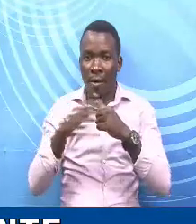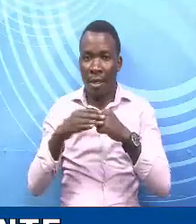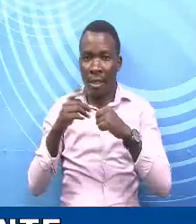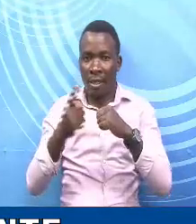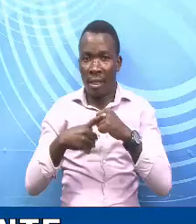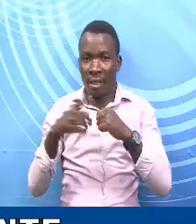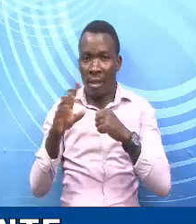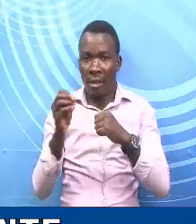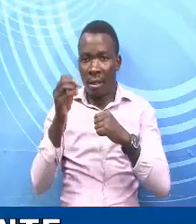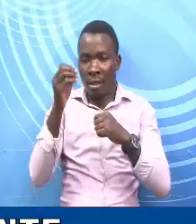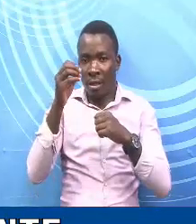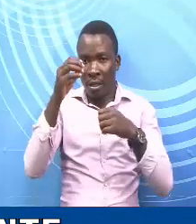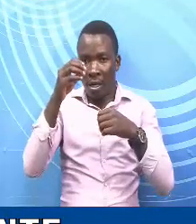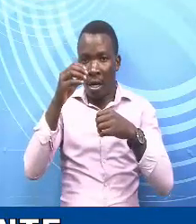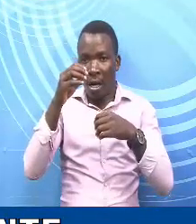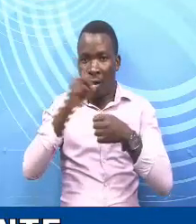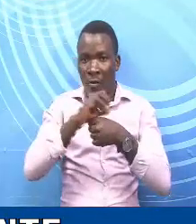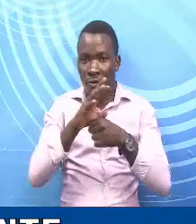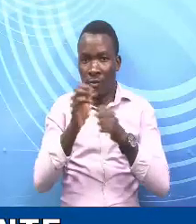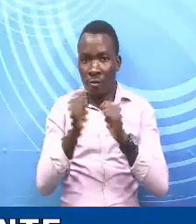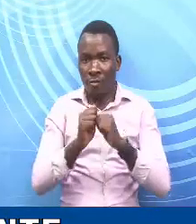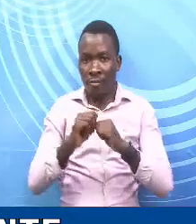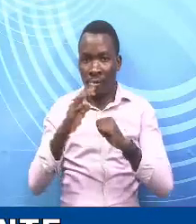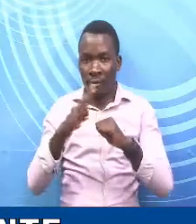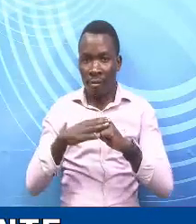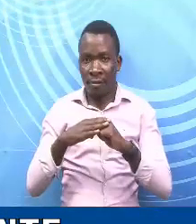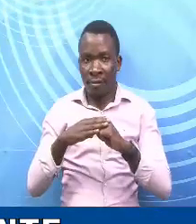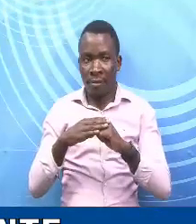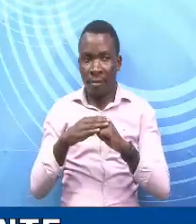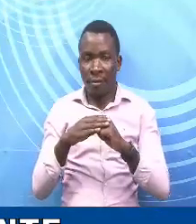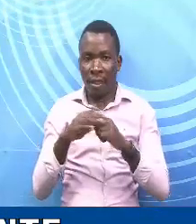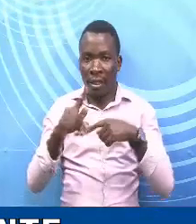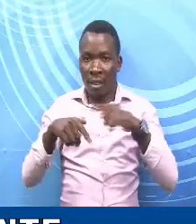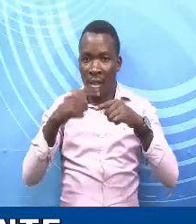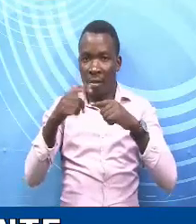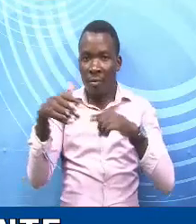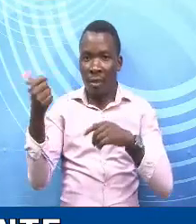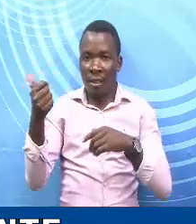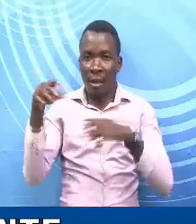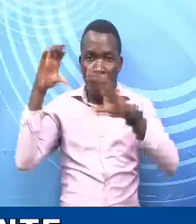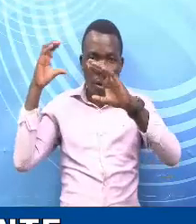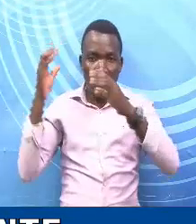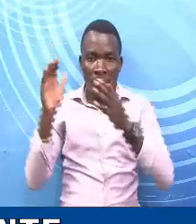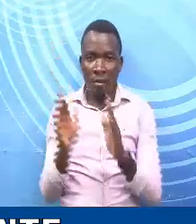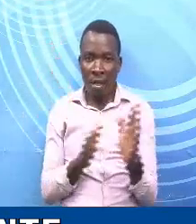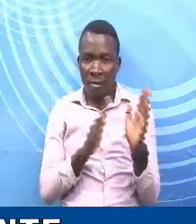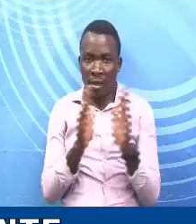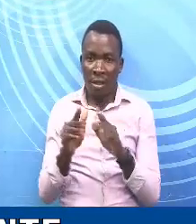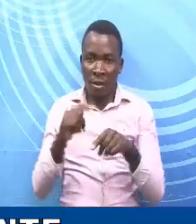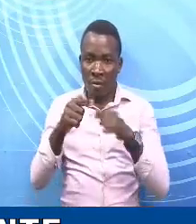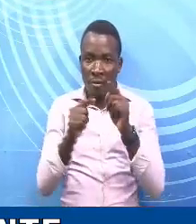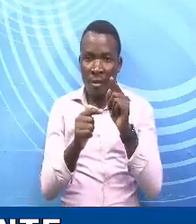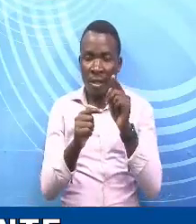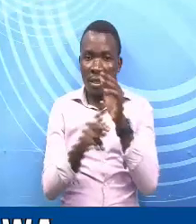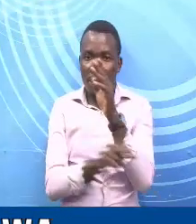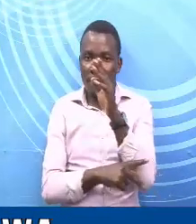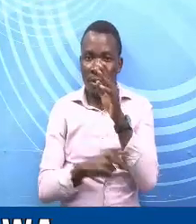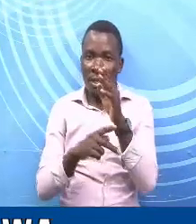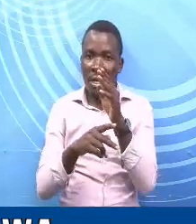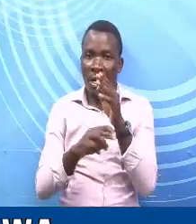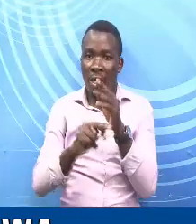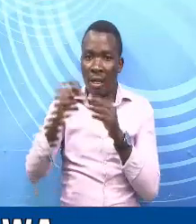5,963 bya COVID-19 reka dukomeze n'andi makuru twabateguriye twerekeza mu ntara